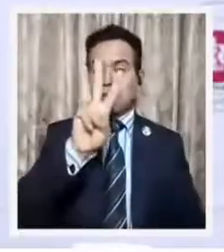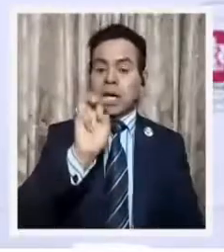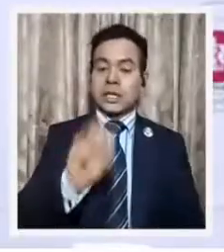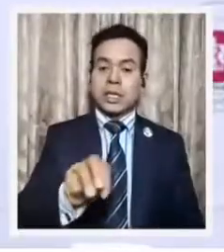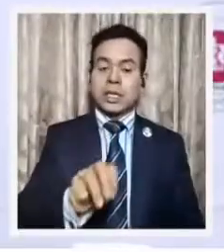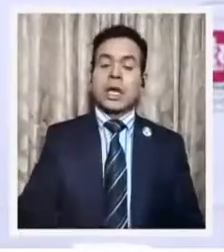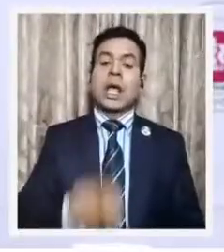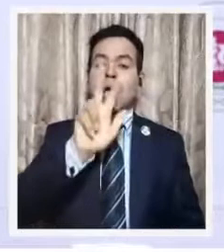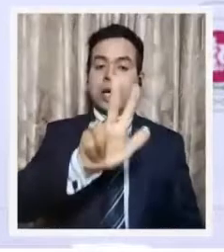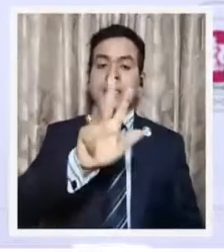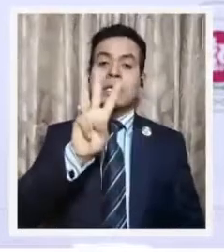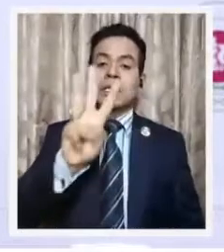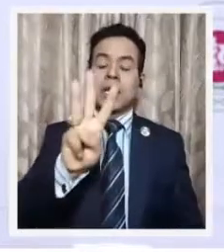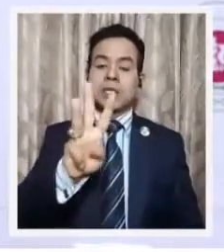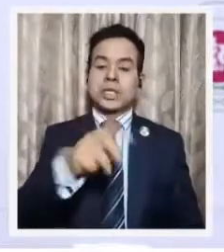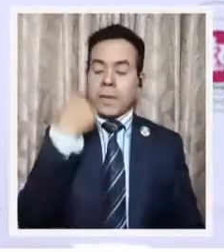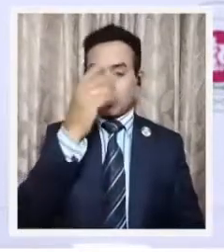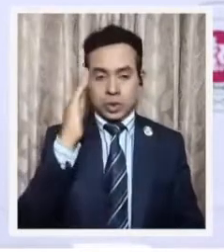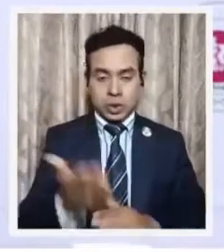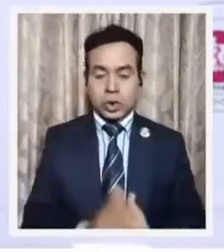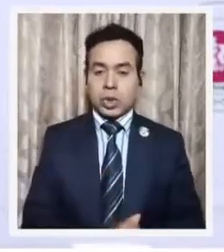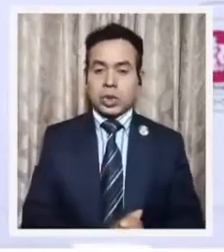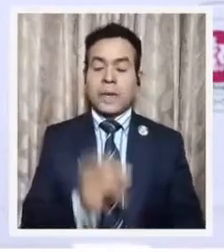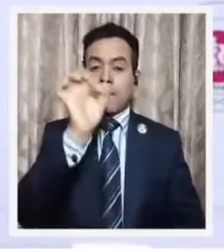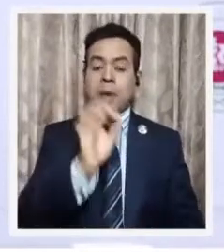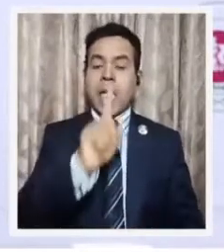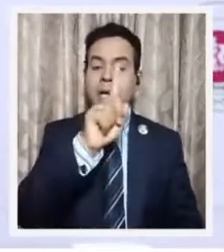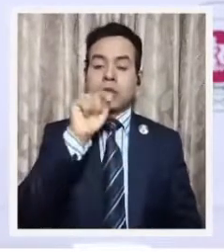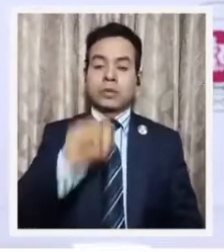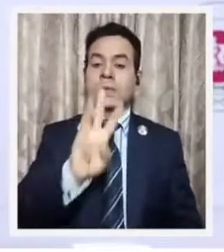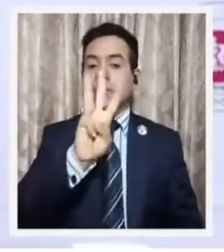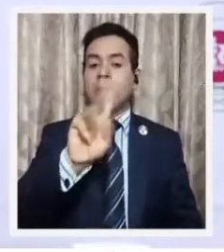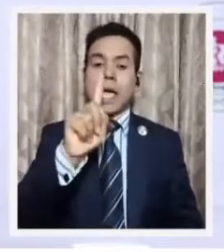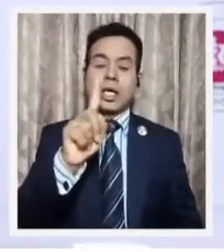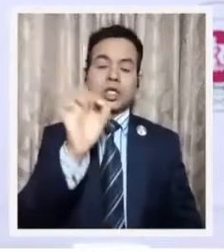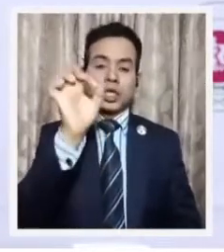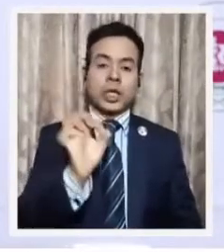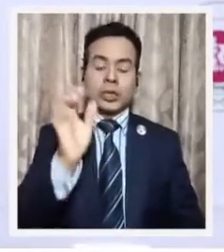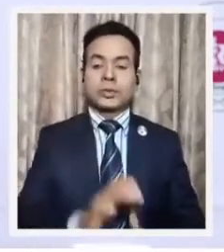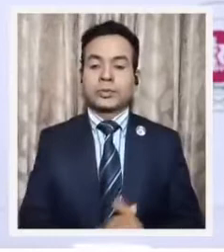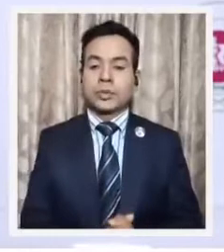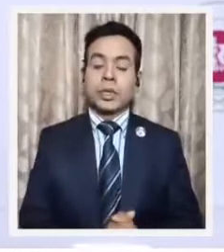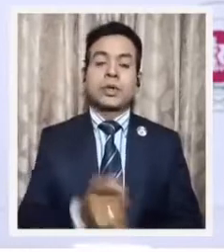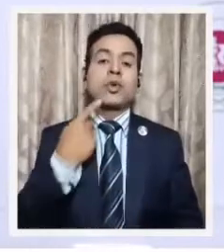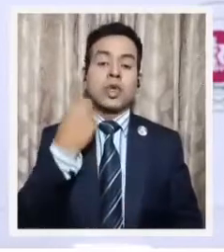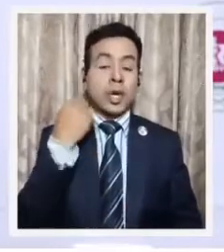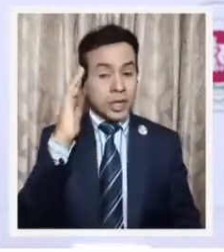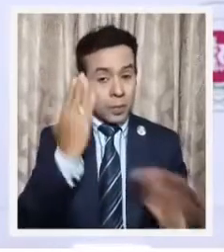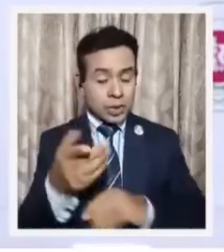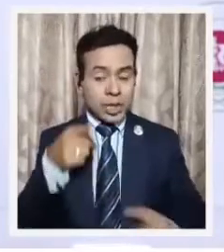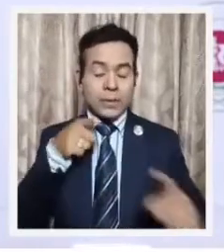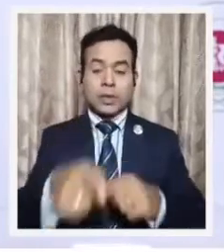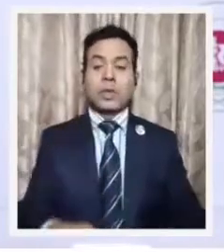24 ঘন্টায় মৃত্যুবরণ করেছেন 48 জন, এ পর্যন্ত মৃত্যুবরণ করেছেন 3083 জন। শনাক্ত বিবেচনায় মৃত্যুর